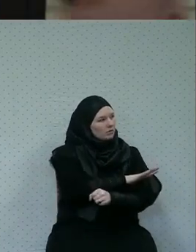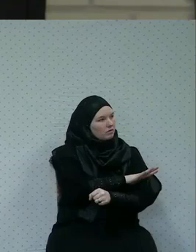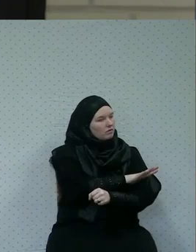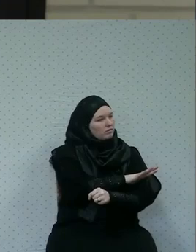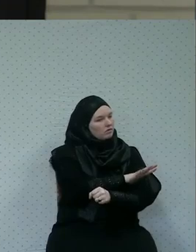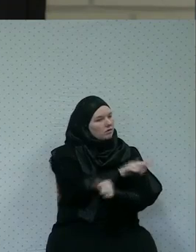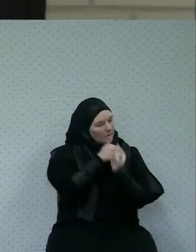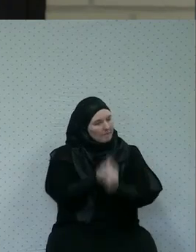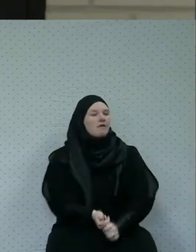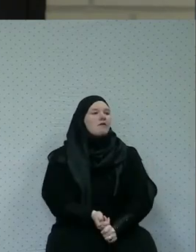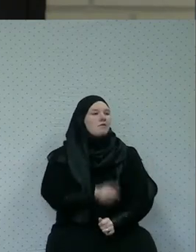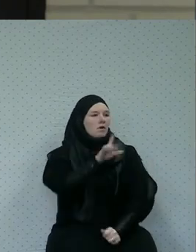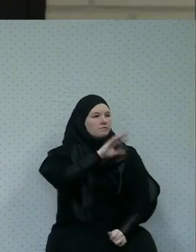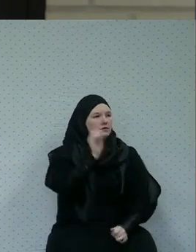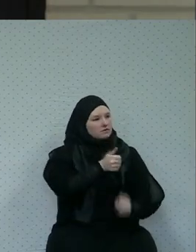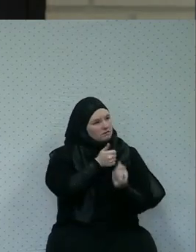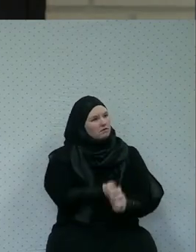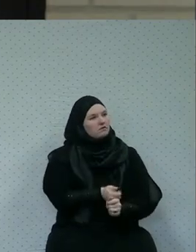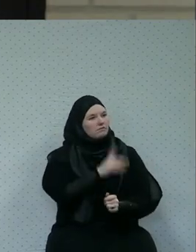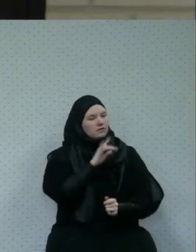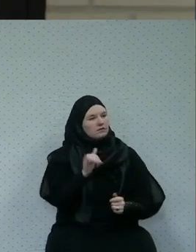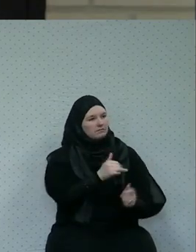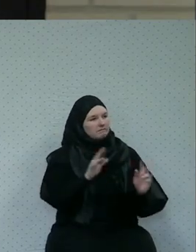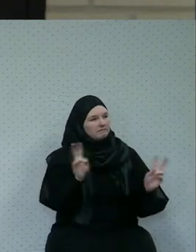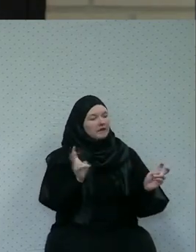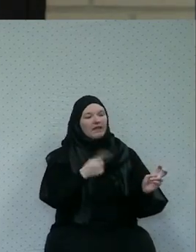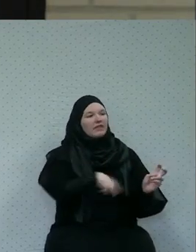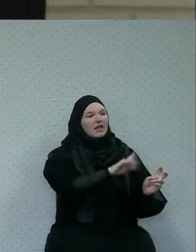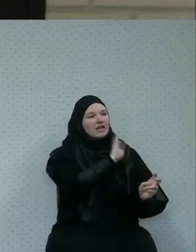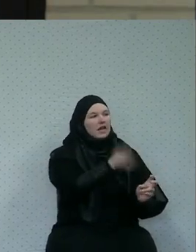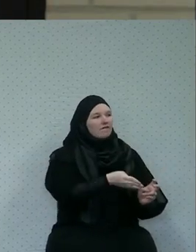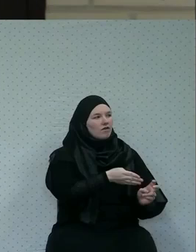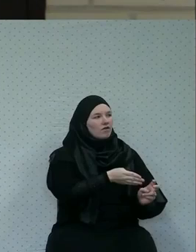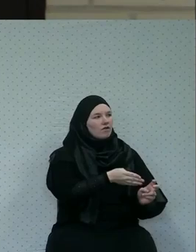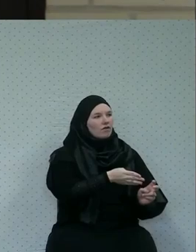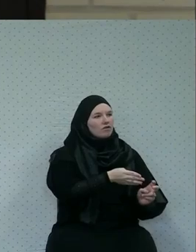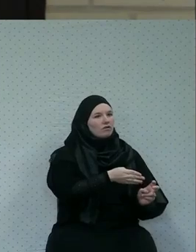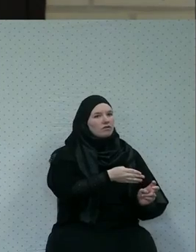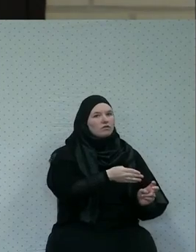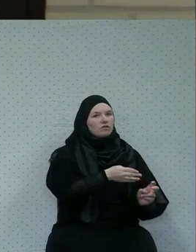compliance. لا يعصون الله ما أمرهم. They never disobey Allah.